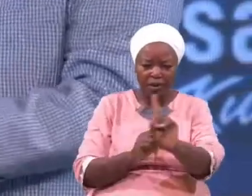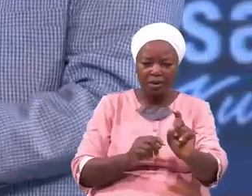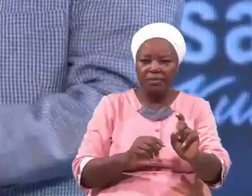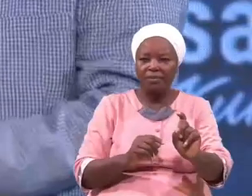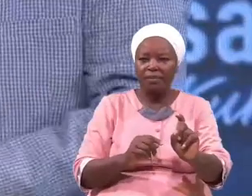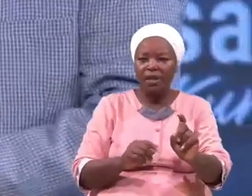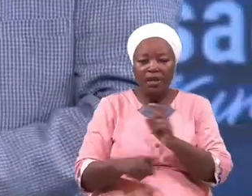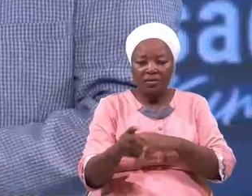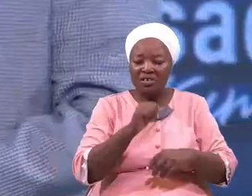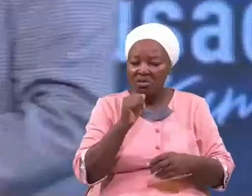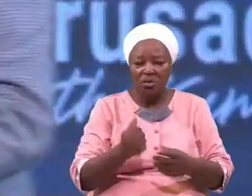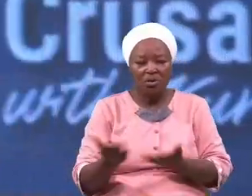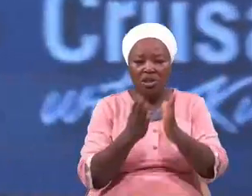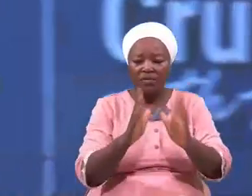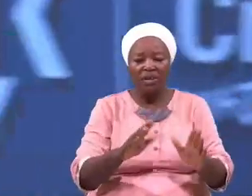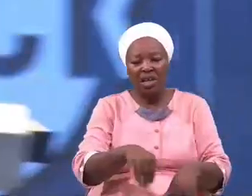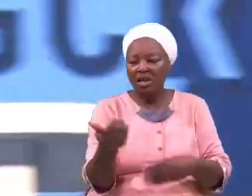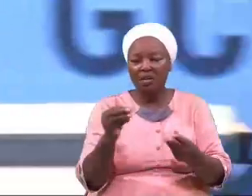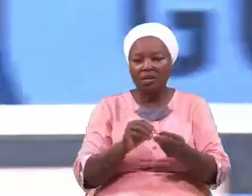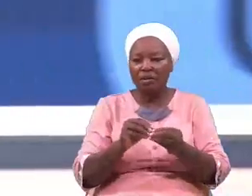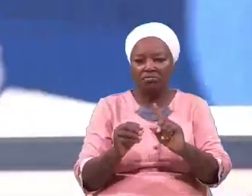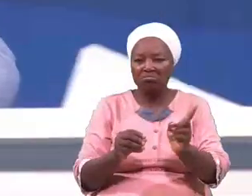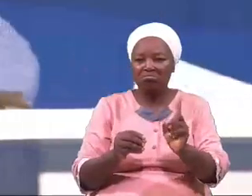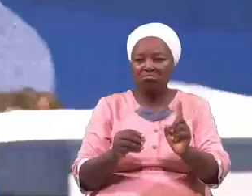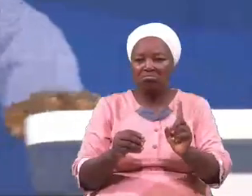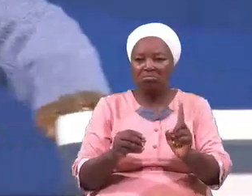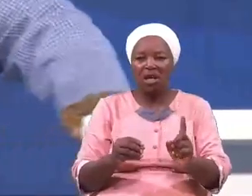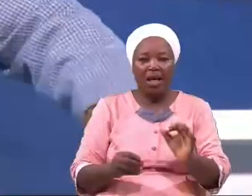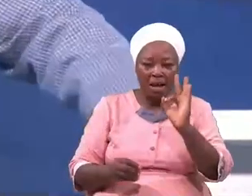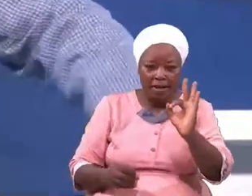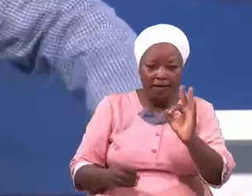libéré? Et qu'il ne soit plus esclave?